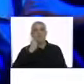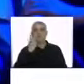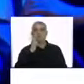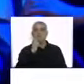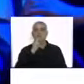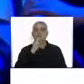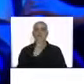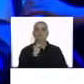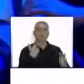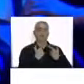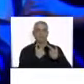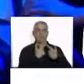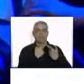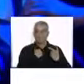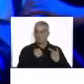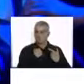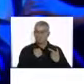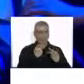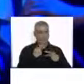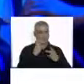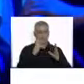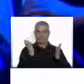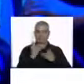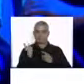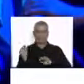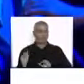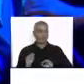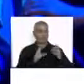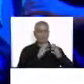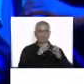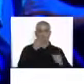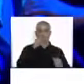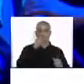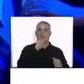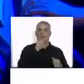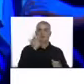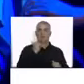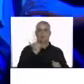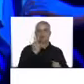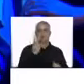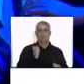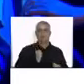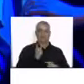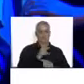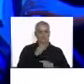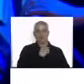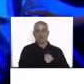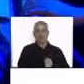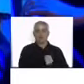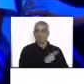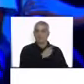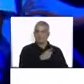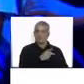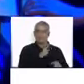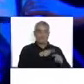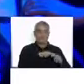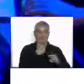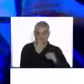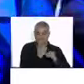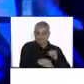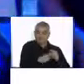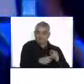של המלחמה. אנחנו מסורוקה עברנו למושב גילת, שם היו 2 חללים. הוא הלך לנחם אותם. אחרי שהוא